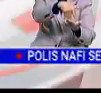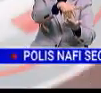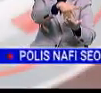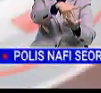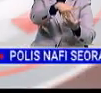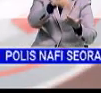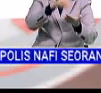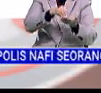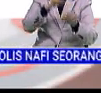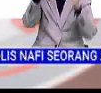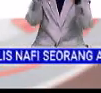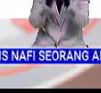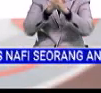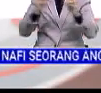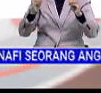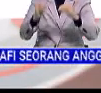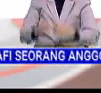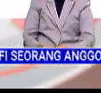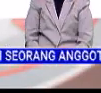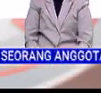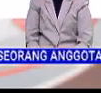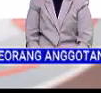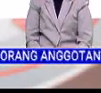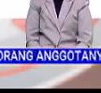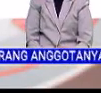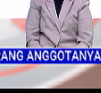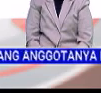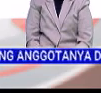pasti di Sarawak.